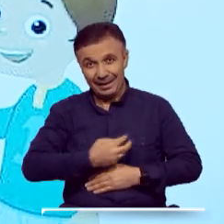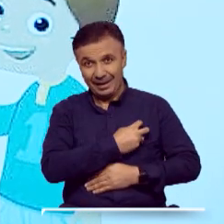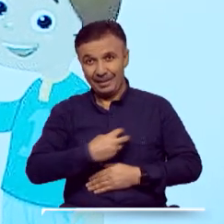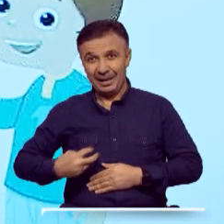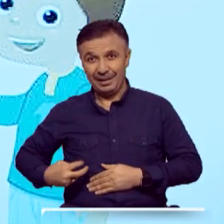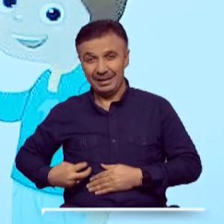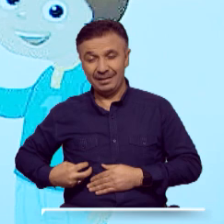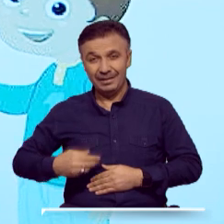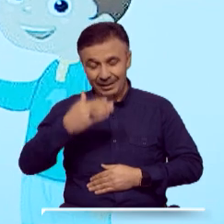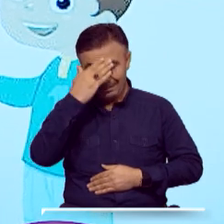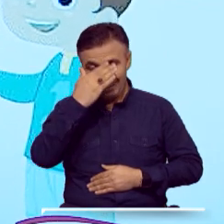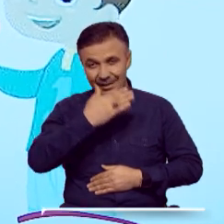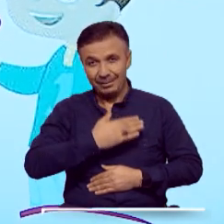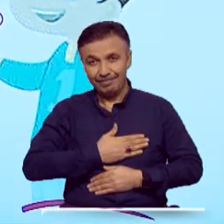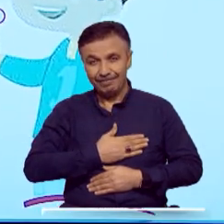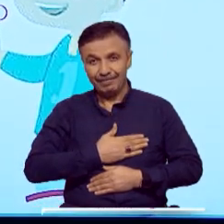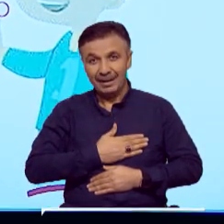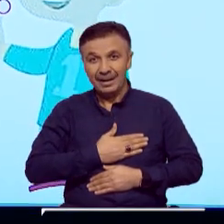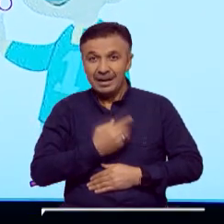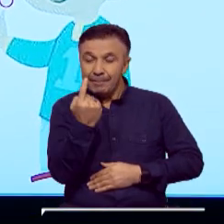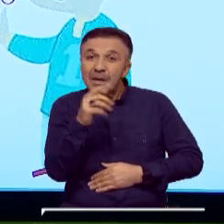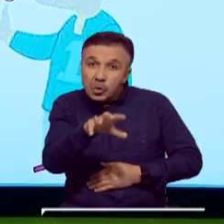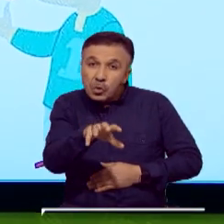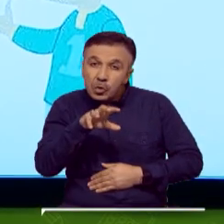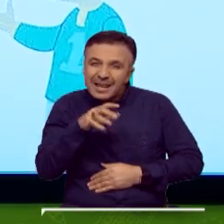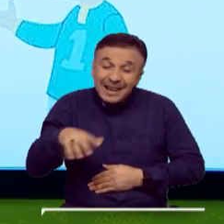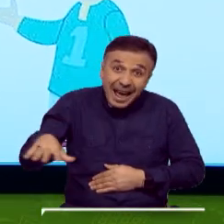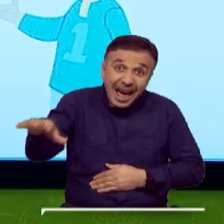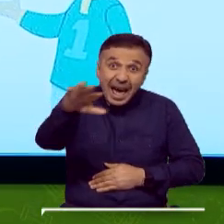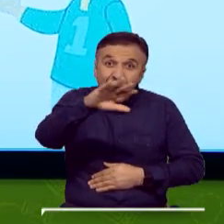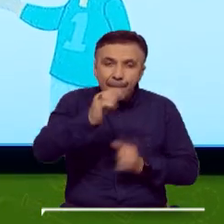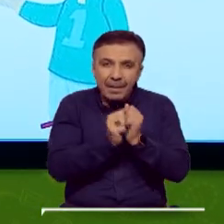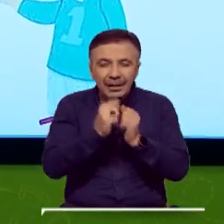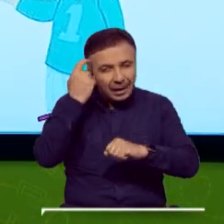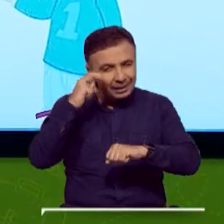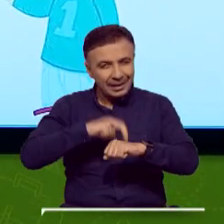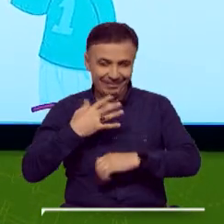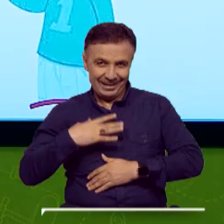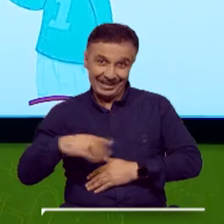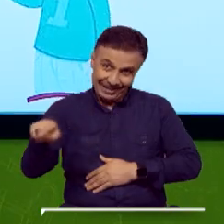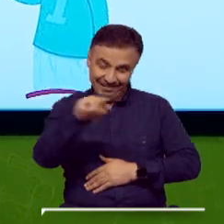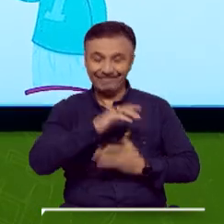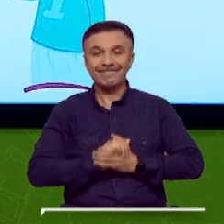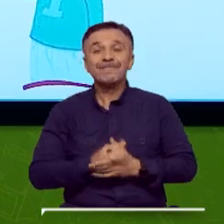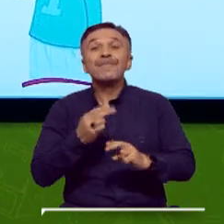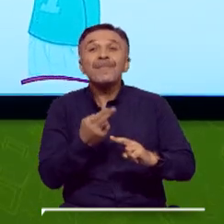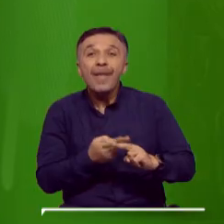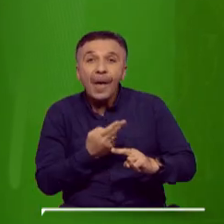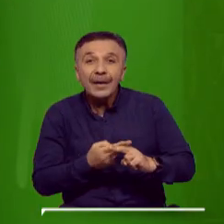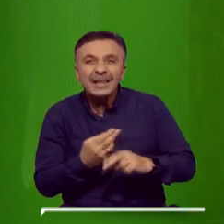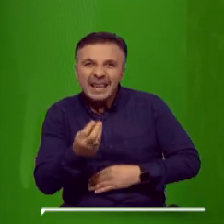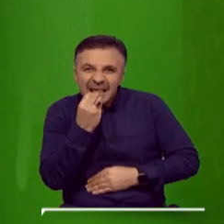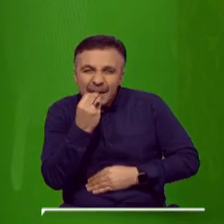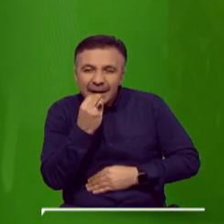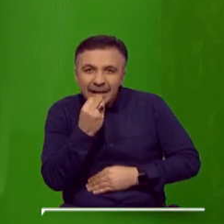Peygamberimizin sallallahu aleyhi ve sellemin bir sünnetini hep beraber hatırlayalım arzu ederseniz. Mesela